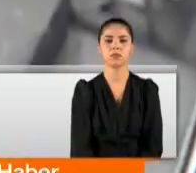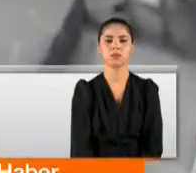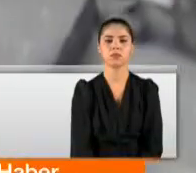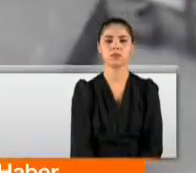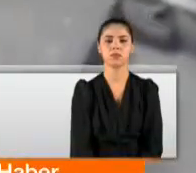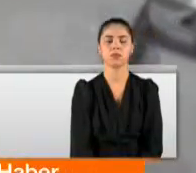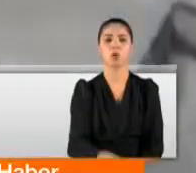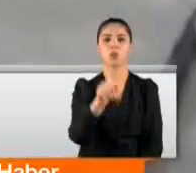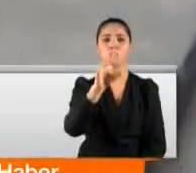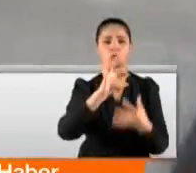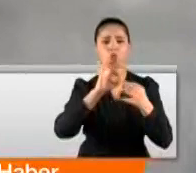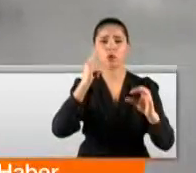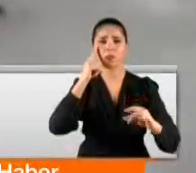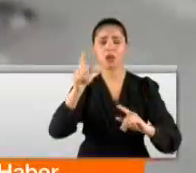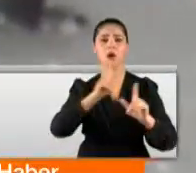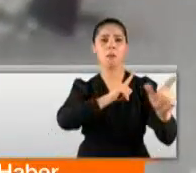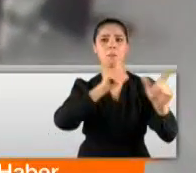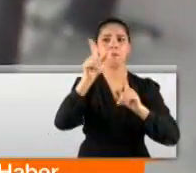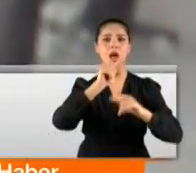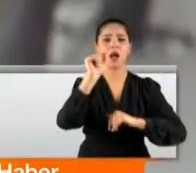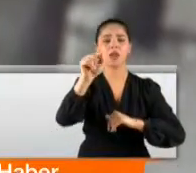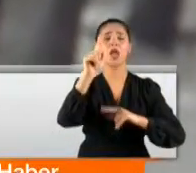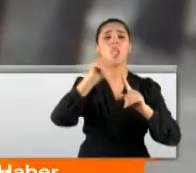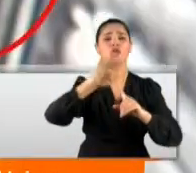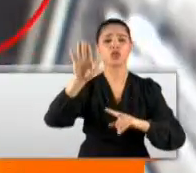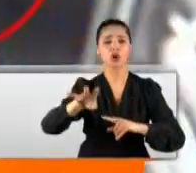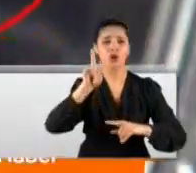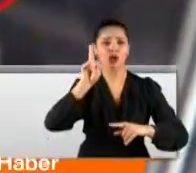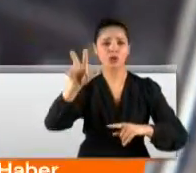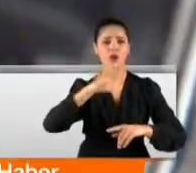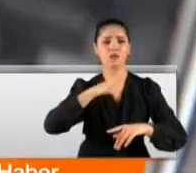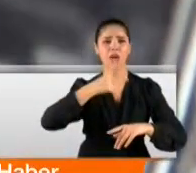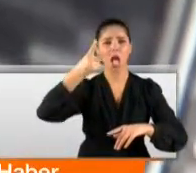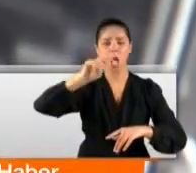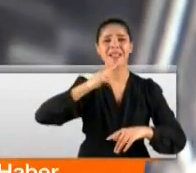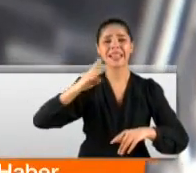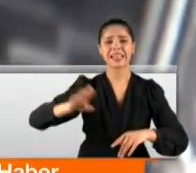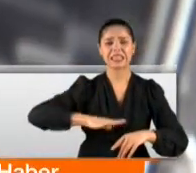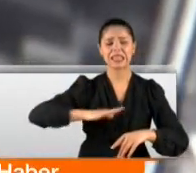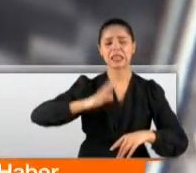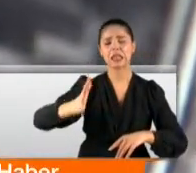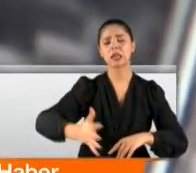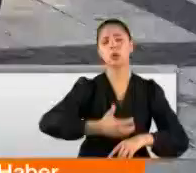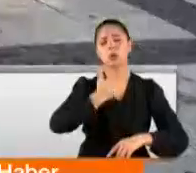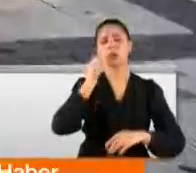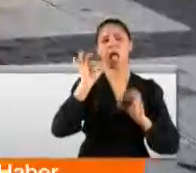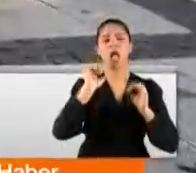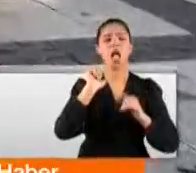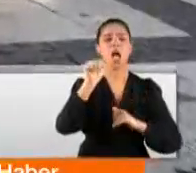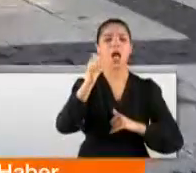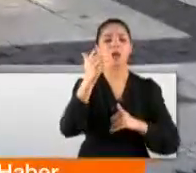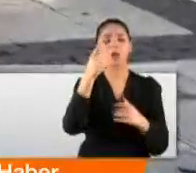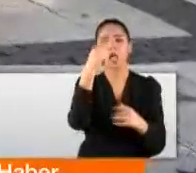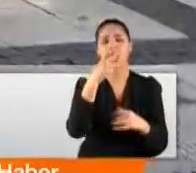bu? Bu sözlerle haykırdı herkese. Torunlarının gözü önünde öldürülen kızının yasını tuttu her gün. Bir